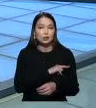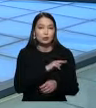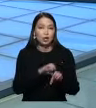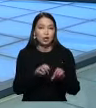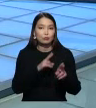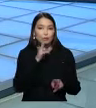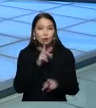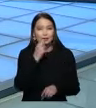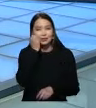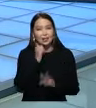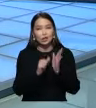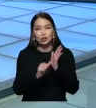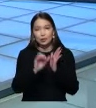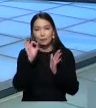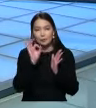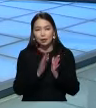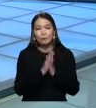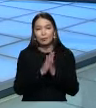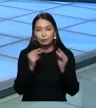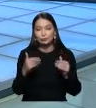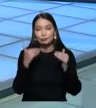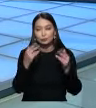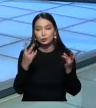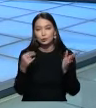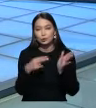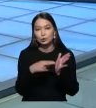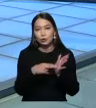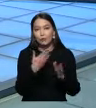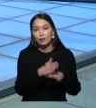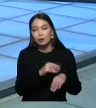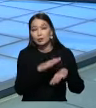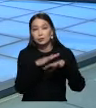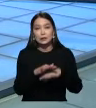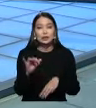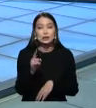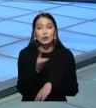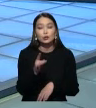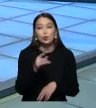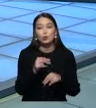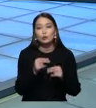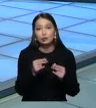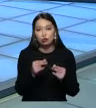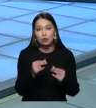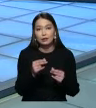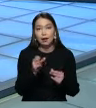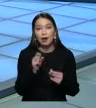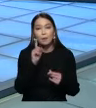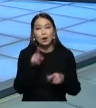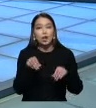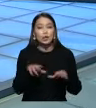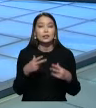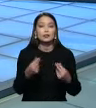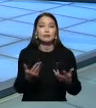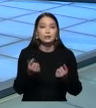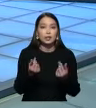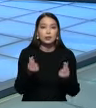на 60% и просят повышения тарифов и выделения средств из республиканского бюджета. А пока они решают, где взять деньги, местные